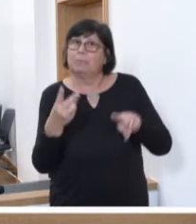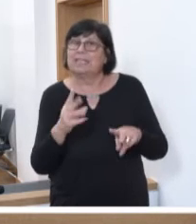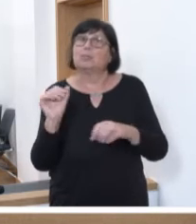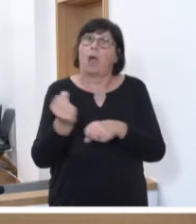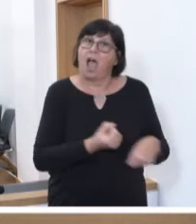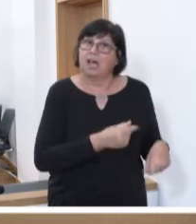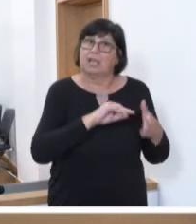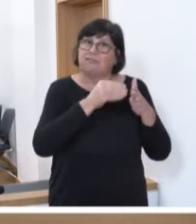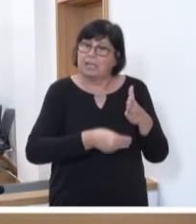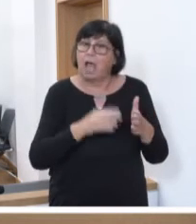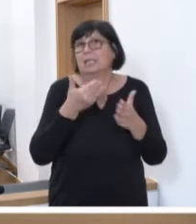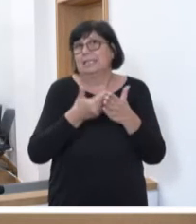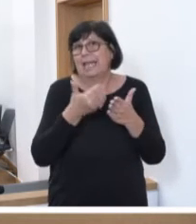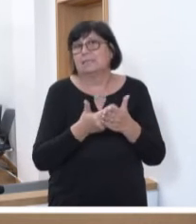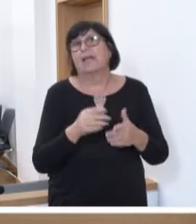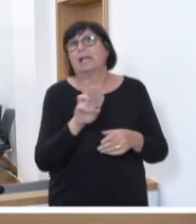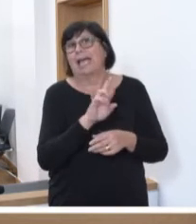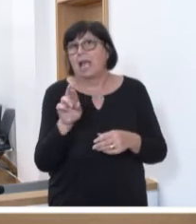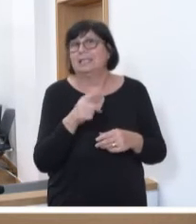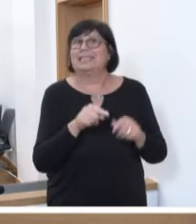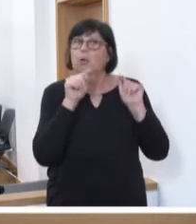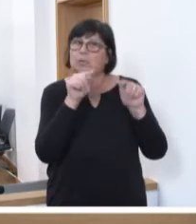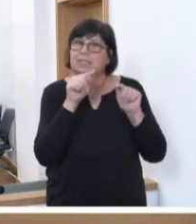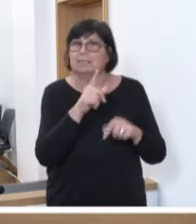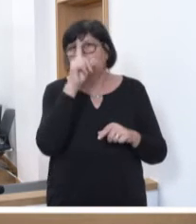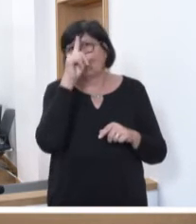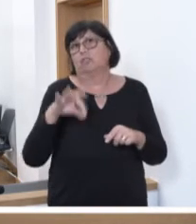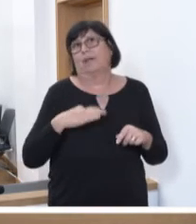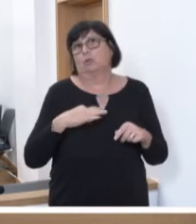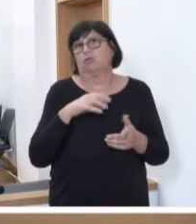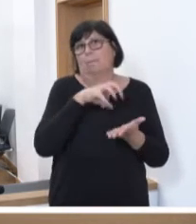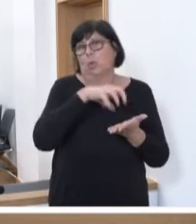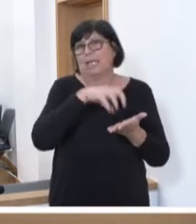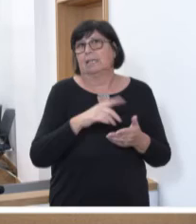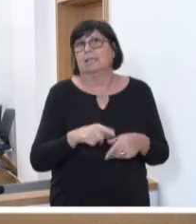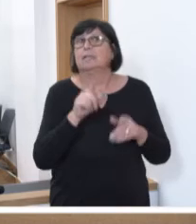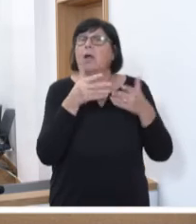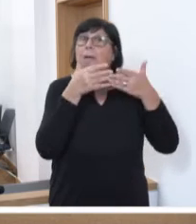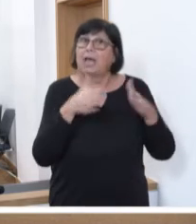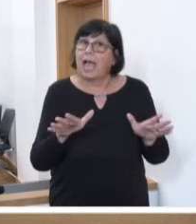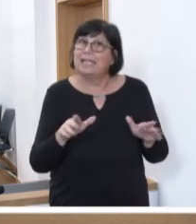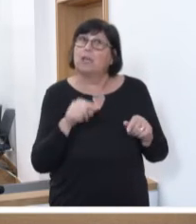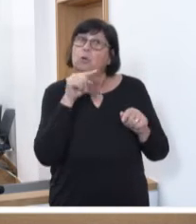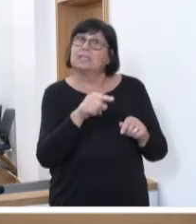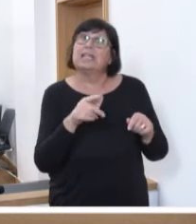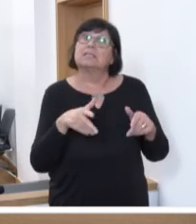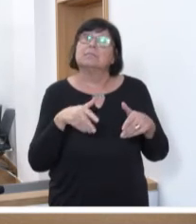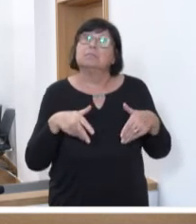Vertrages und somit der Realisierung explizit genannter deutsch-französischer Projekte. Die in der Bereinigungssitzung ergänzte Strecke